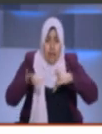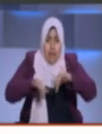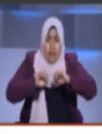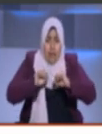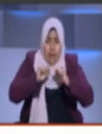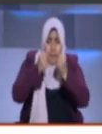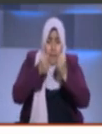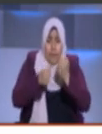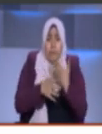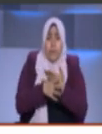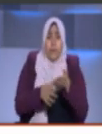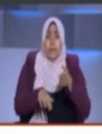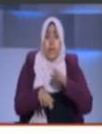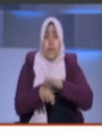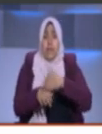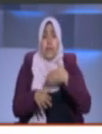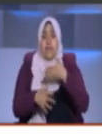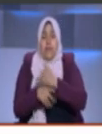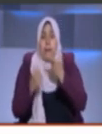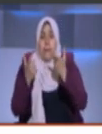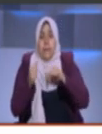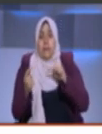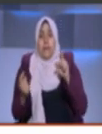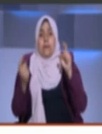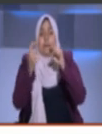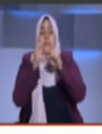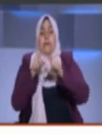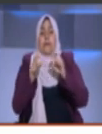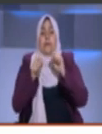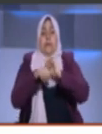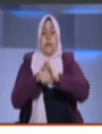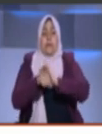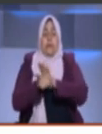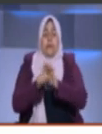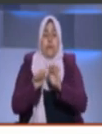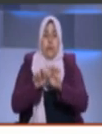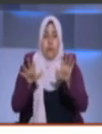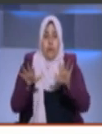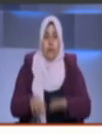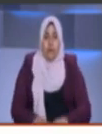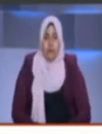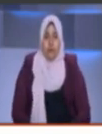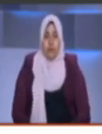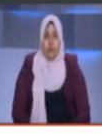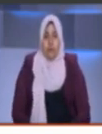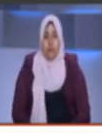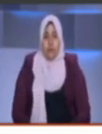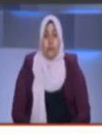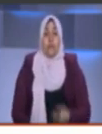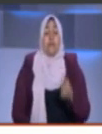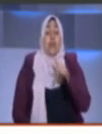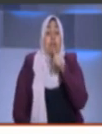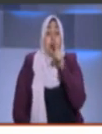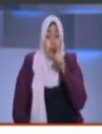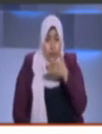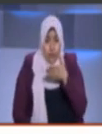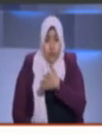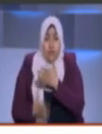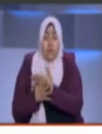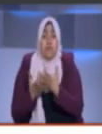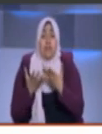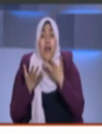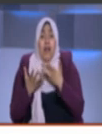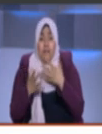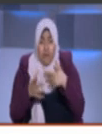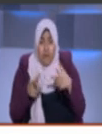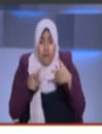في البلاد لمواجهة يعني تفشي الفيروس، حين تقول أنه تخفيف القيود قبل